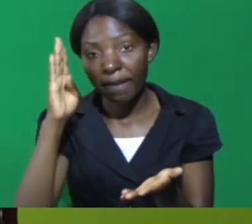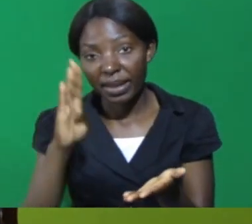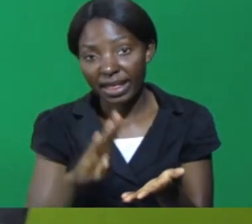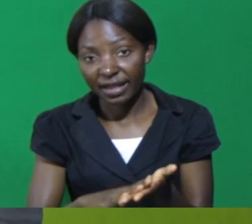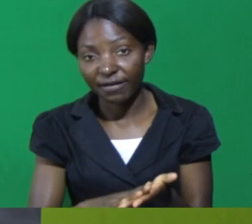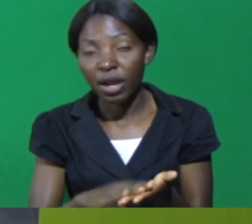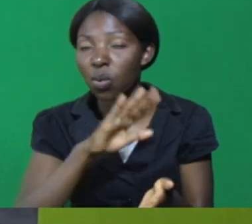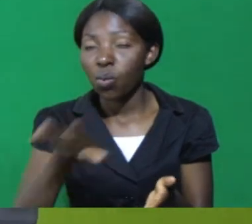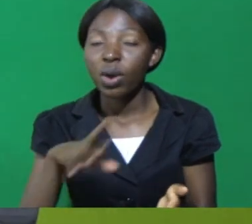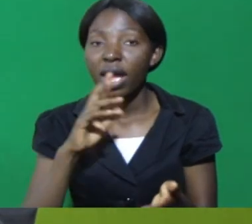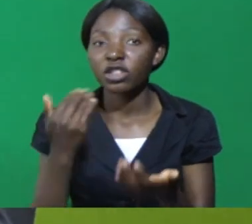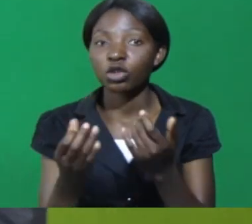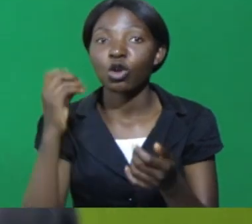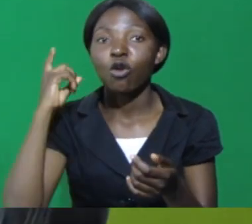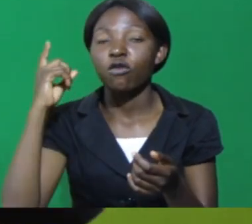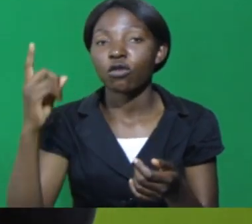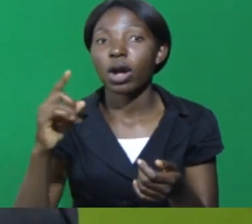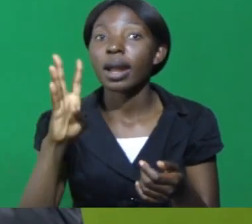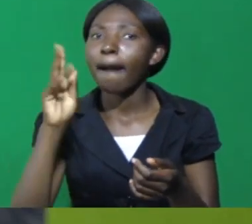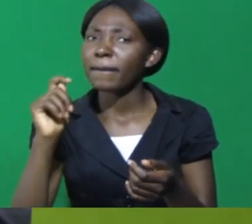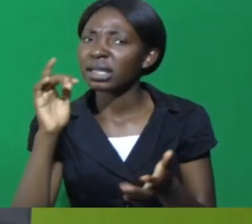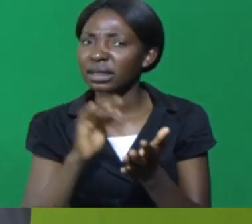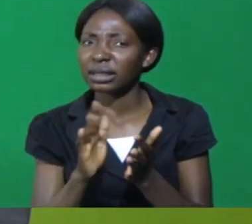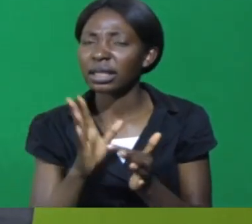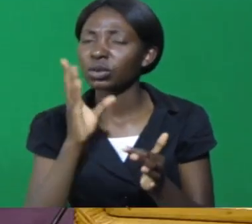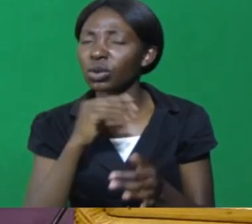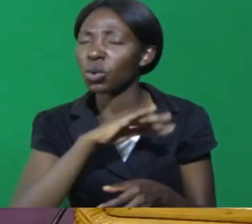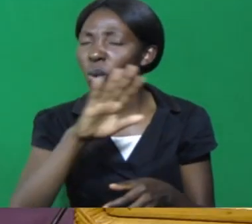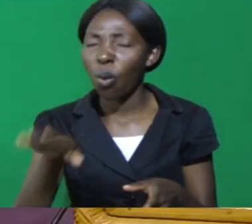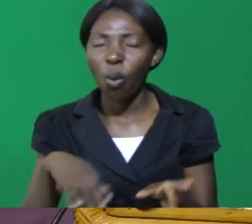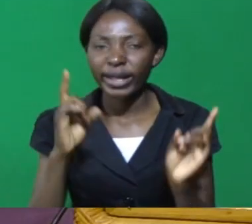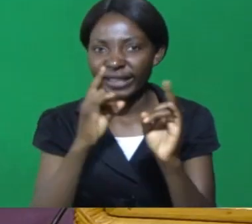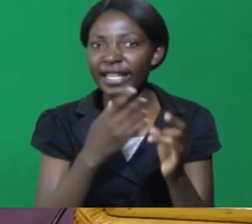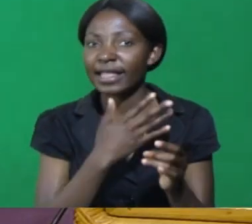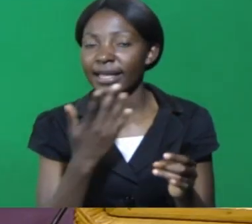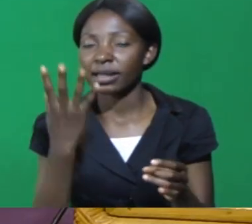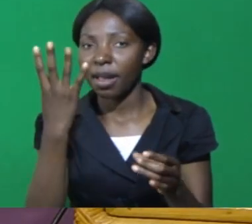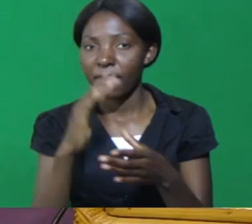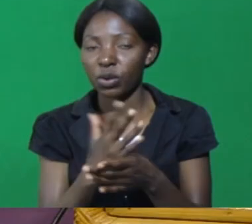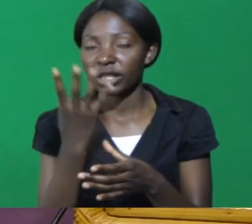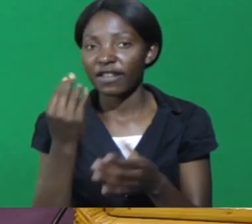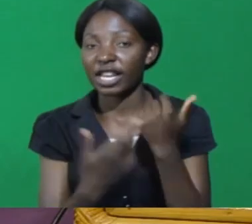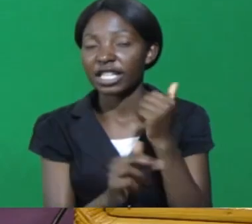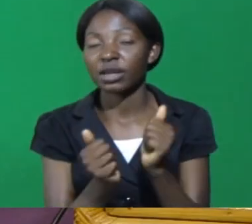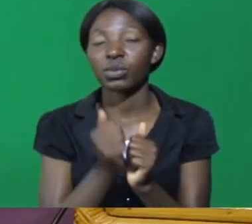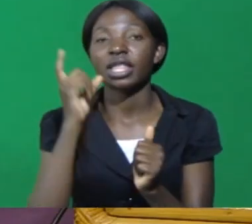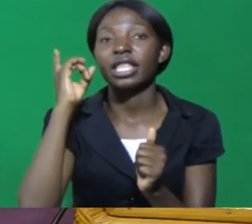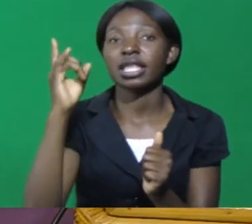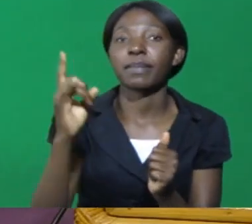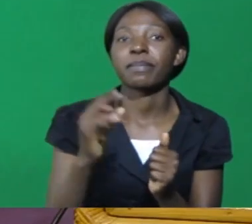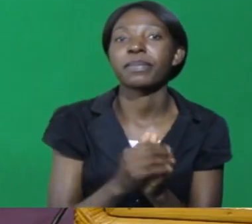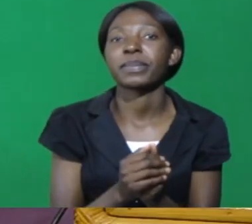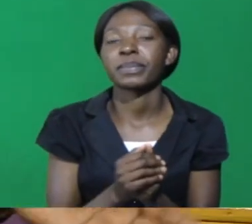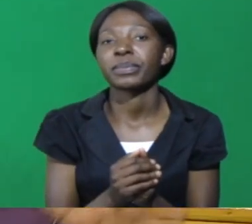vana vaMwari. Yes. Saka anotiudza zvakavanzika izvi nekuti taane ukama naye. Pane ukama. Iwo hazvina